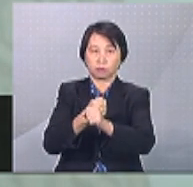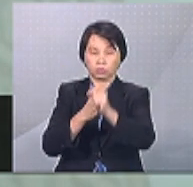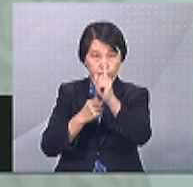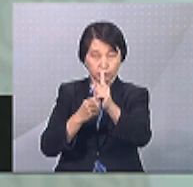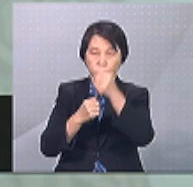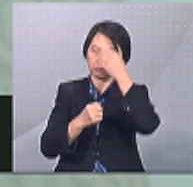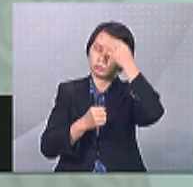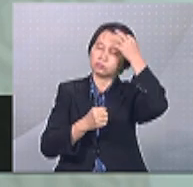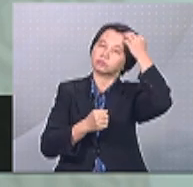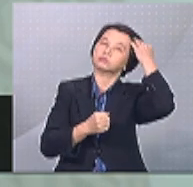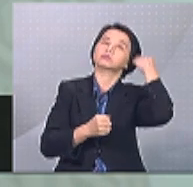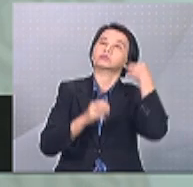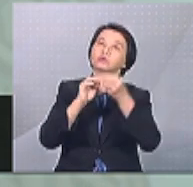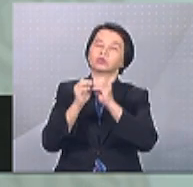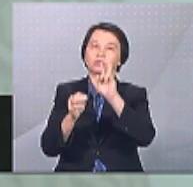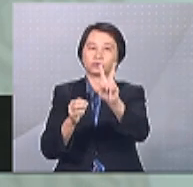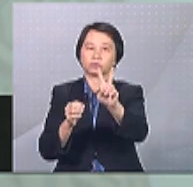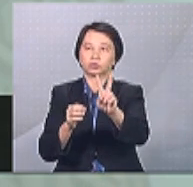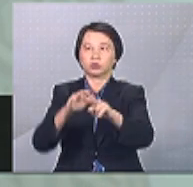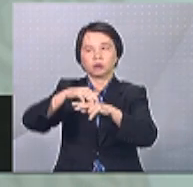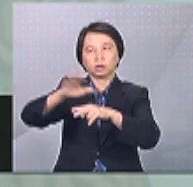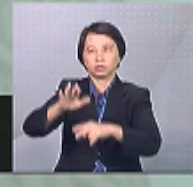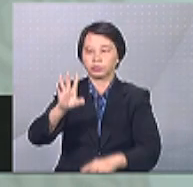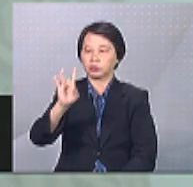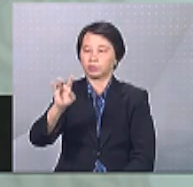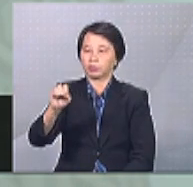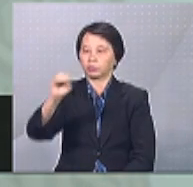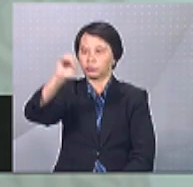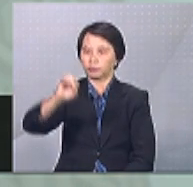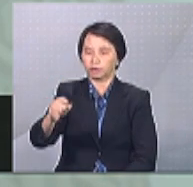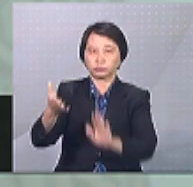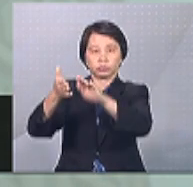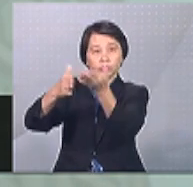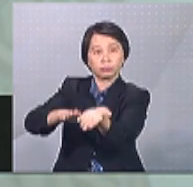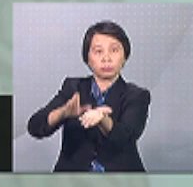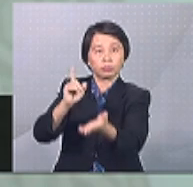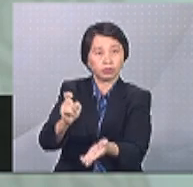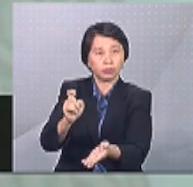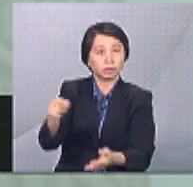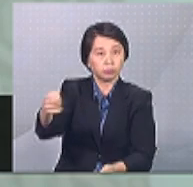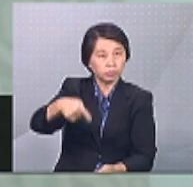Yang kedua, lebih daripada 80% daripada yang meninggal ada